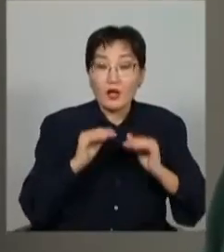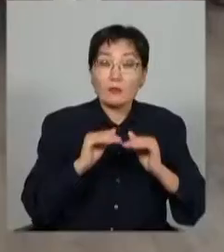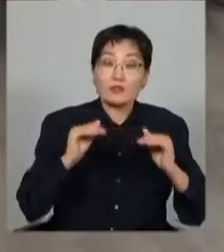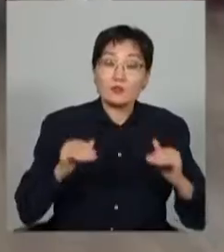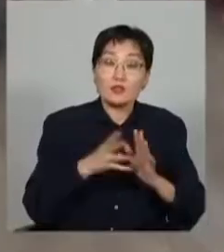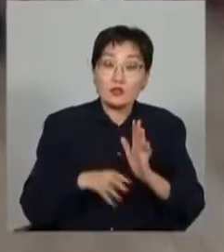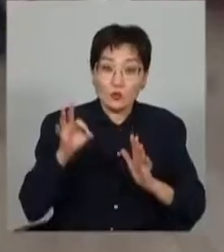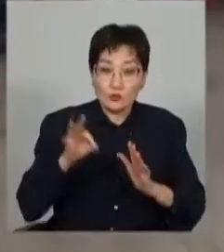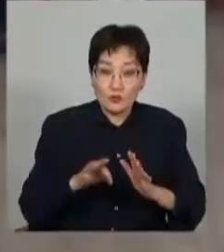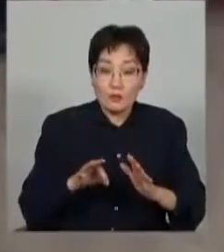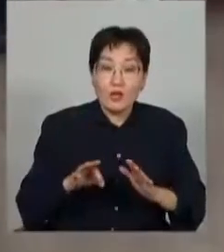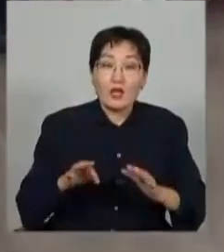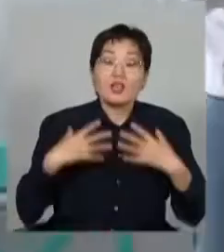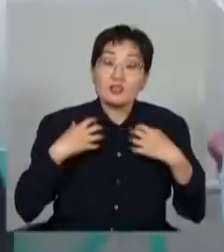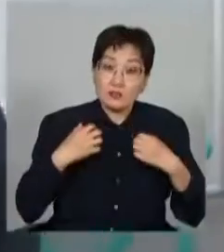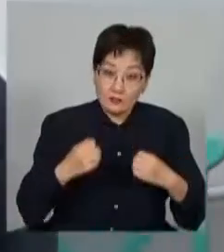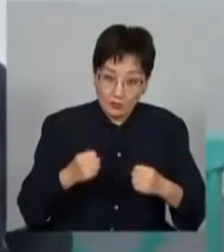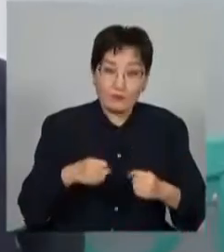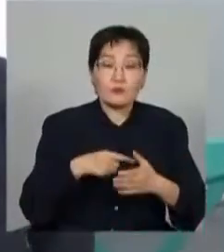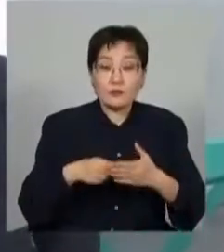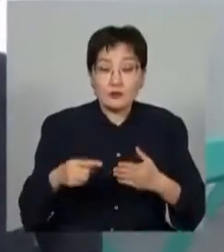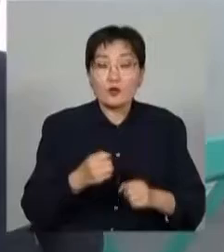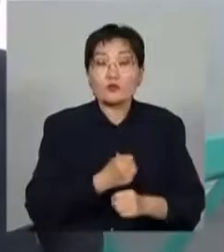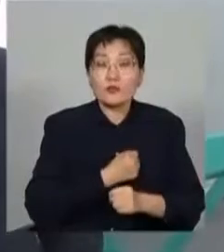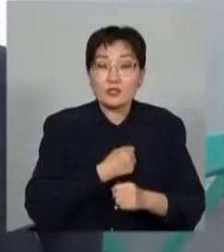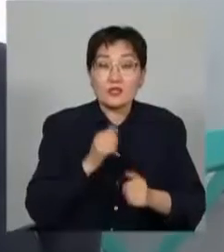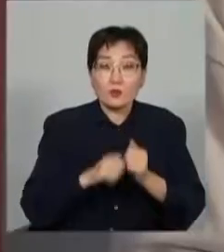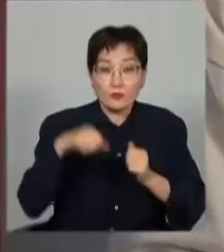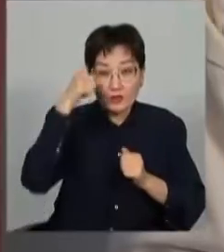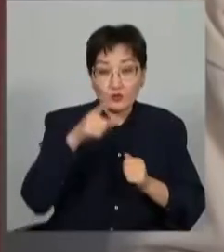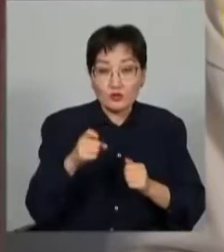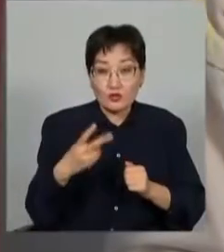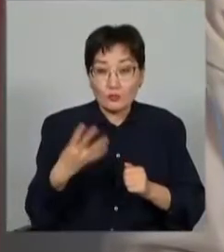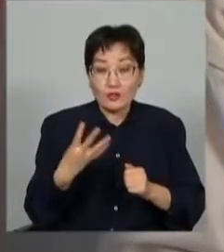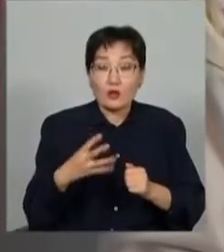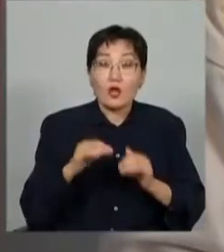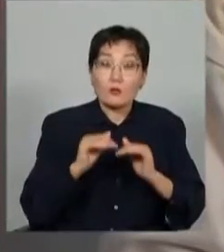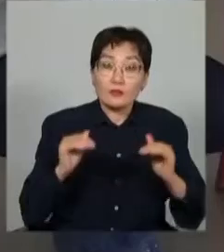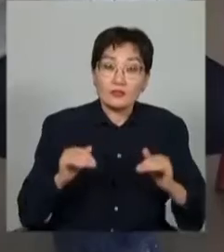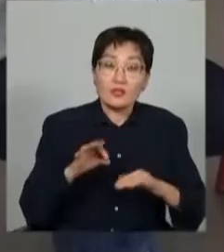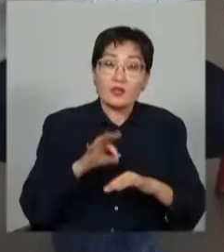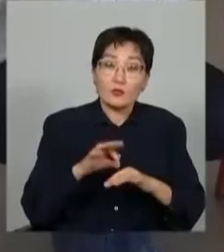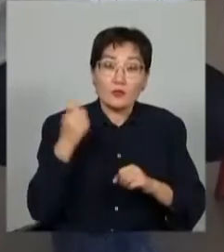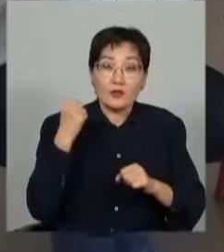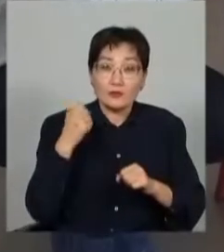балалардың 90% оңалып кетеді дейді дәрігерлер. Өкінішке қарай жыл сайын 124 жеткіншек